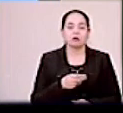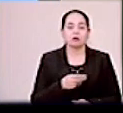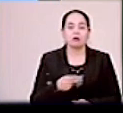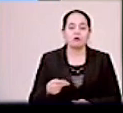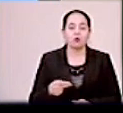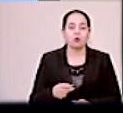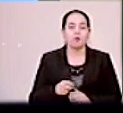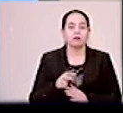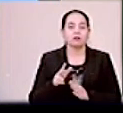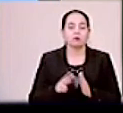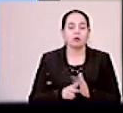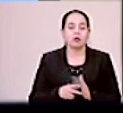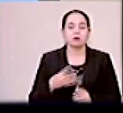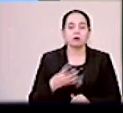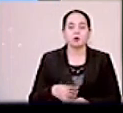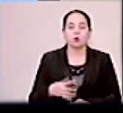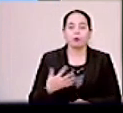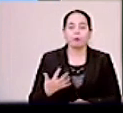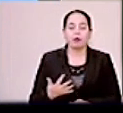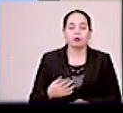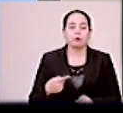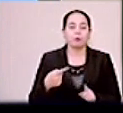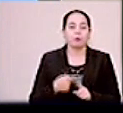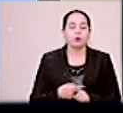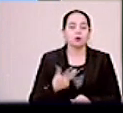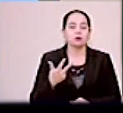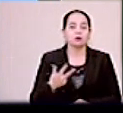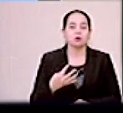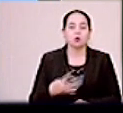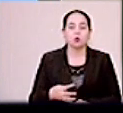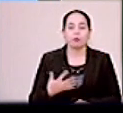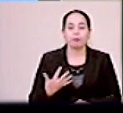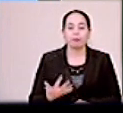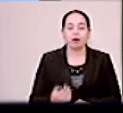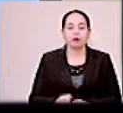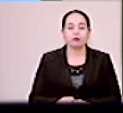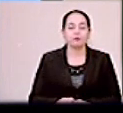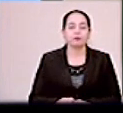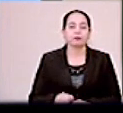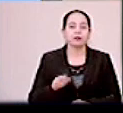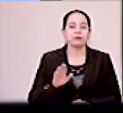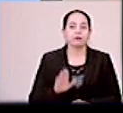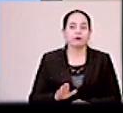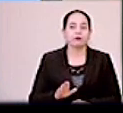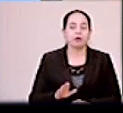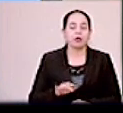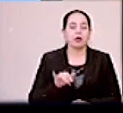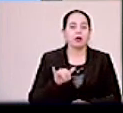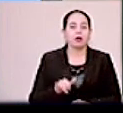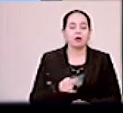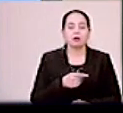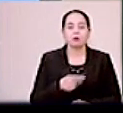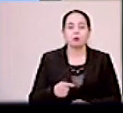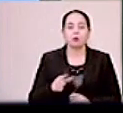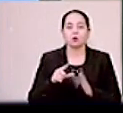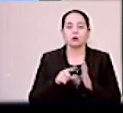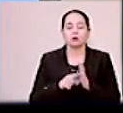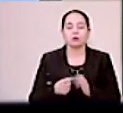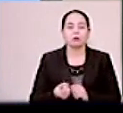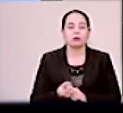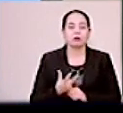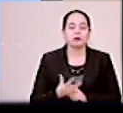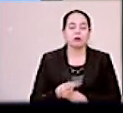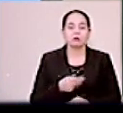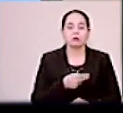равно 18 45 плюс 3 45. Пункт В. Y минус 7